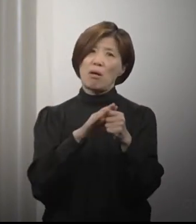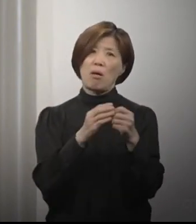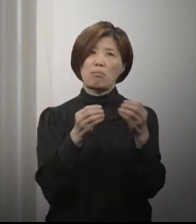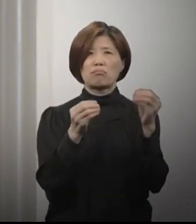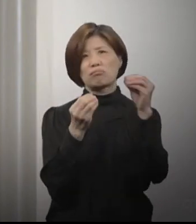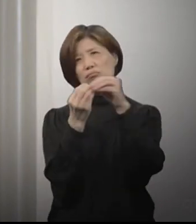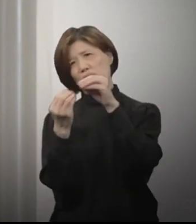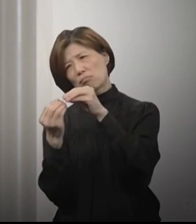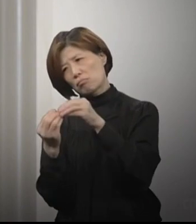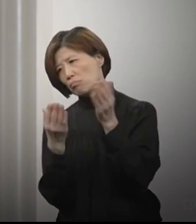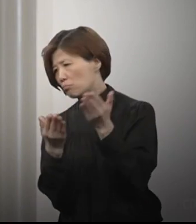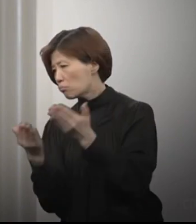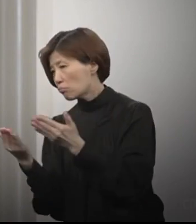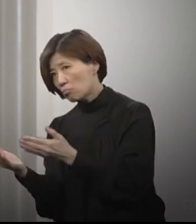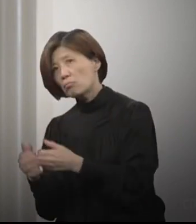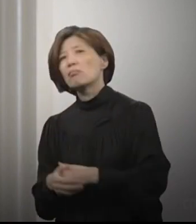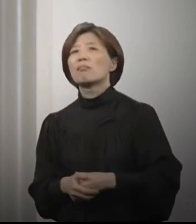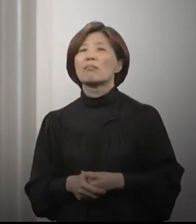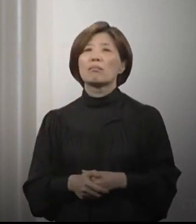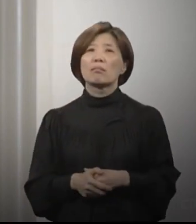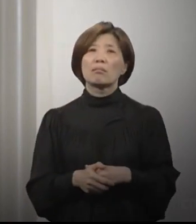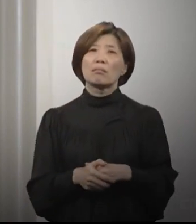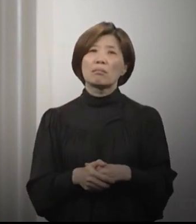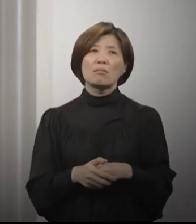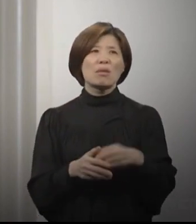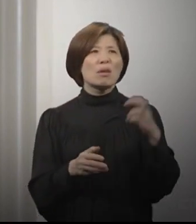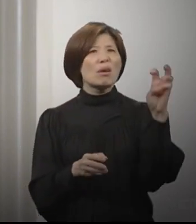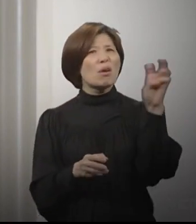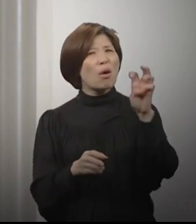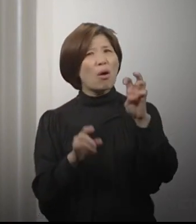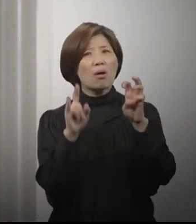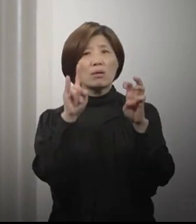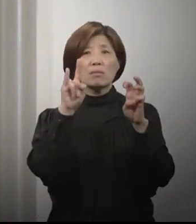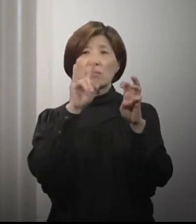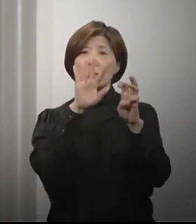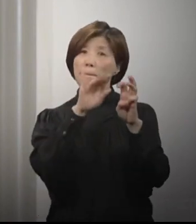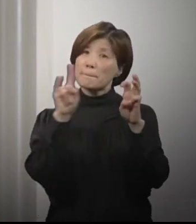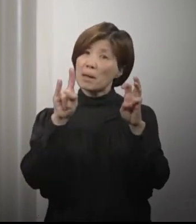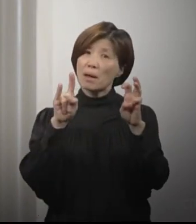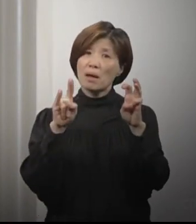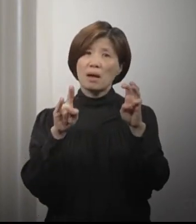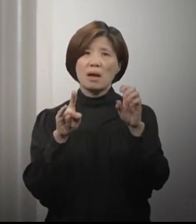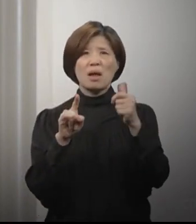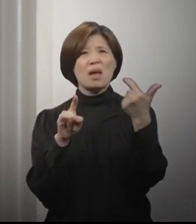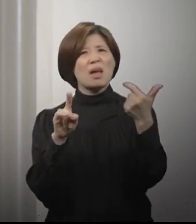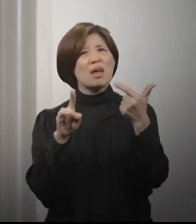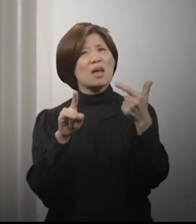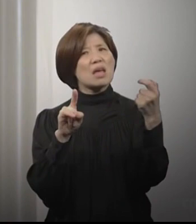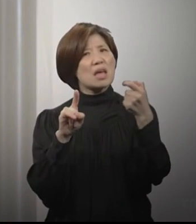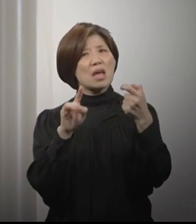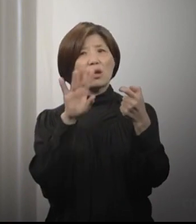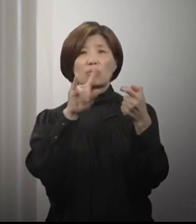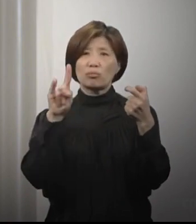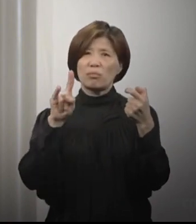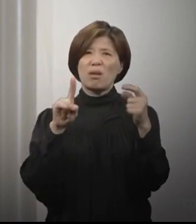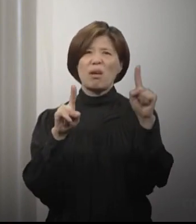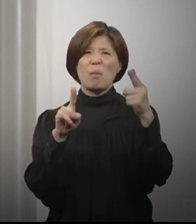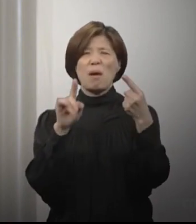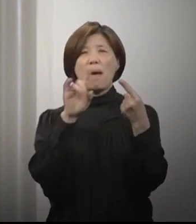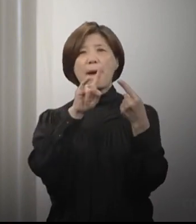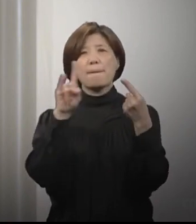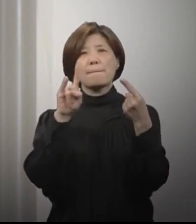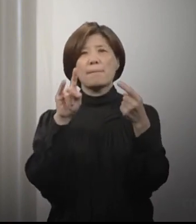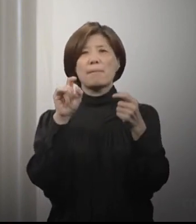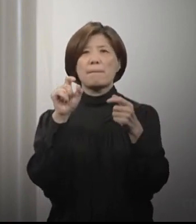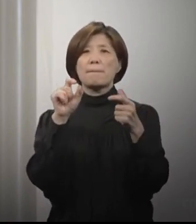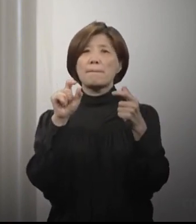하겠습니다. 그래서 30배, 60배, 100배의 열매를 맺을 수 있어야 하겠습니다.